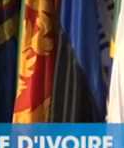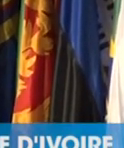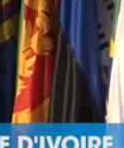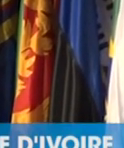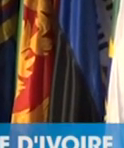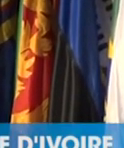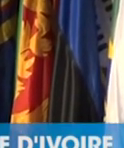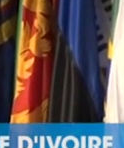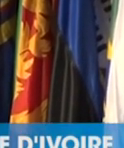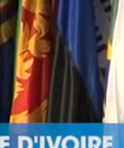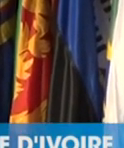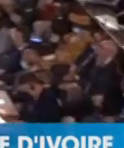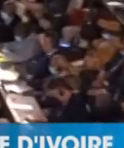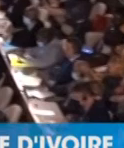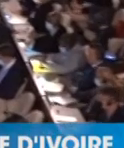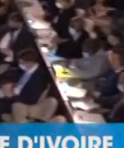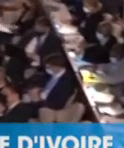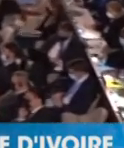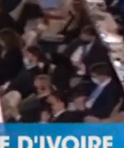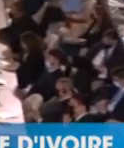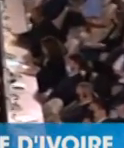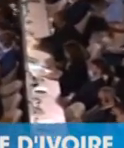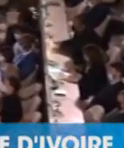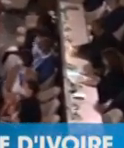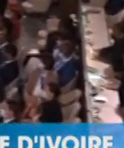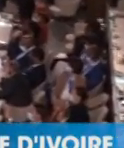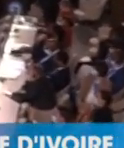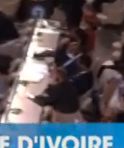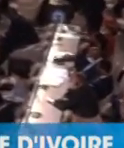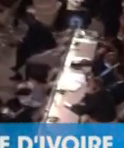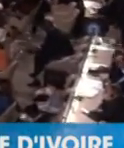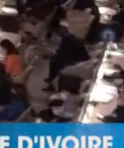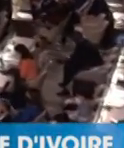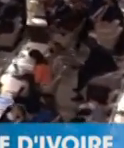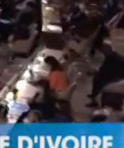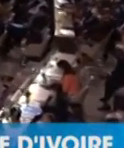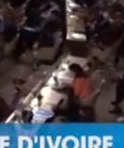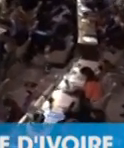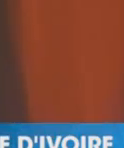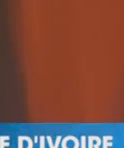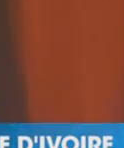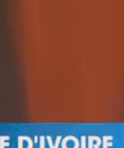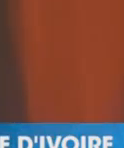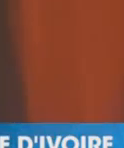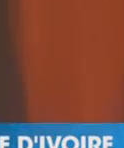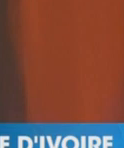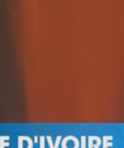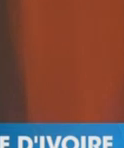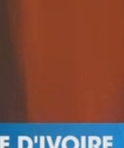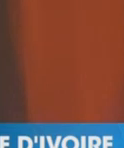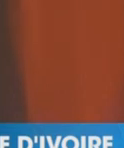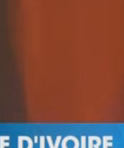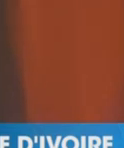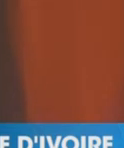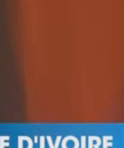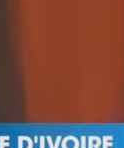une priorité pour le gouvernement, avant de réaffirmer le soutien de la Côte d'Ivoire au projet de recommandation sur l'éthique de